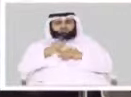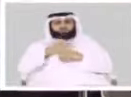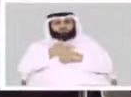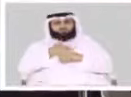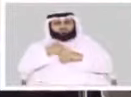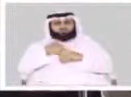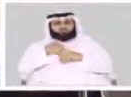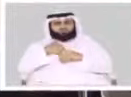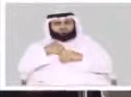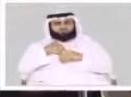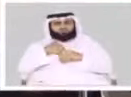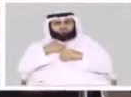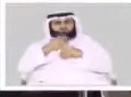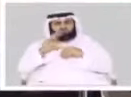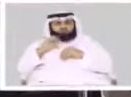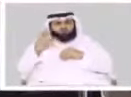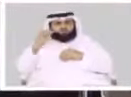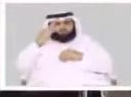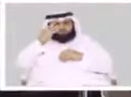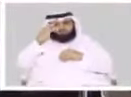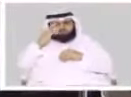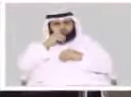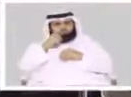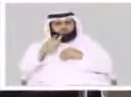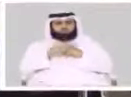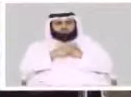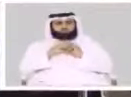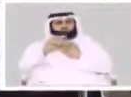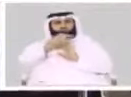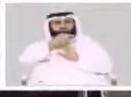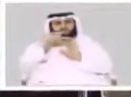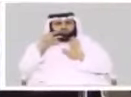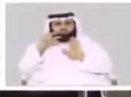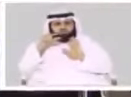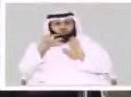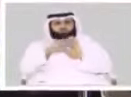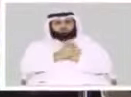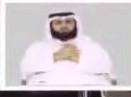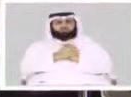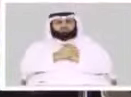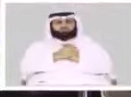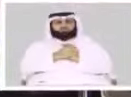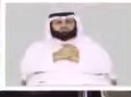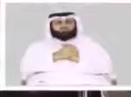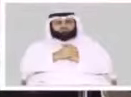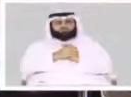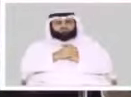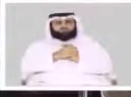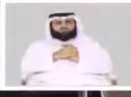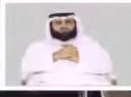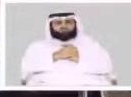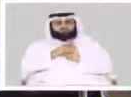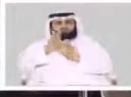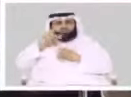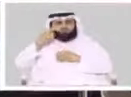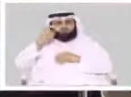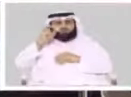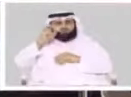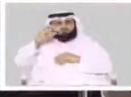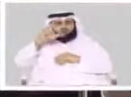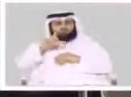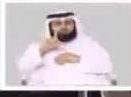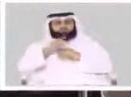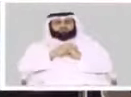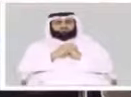تسميها، بل سماها بعض أهل العلم بسورة العقود. العقود، نعم، هي سورة العقود،